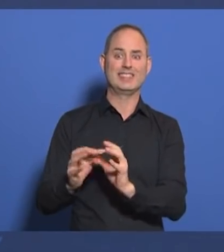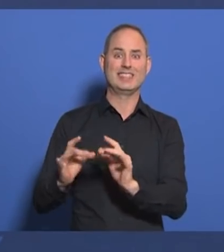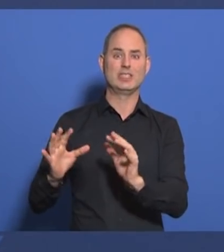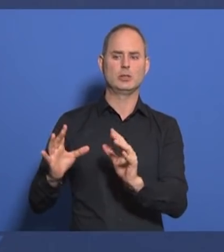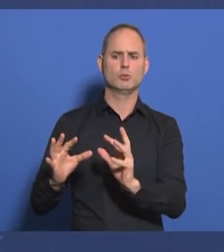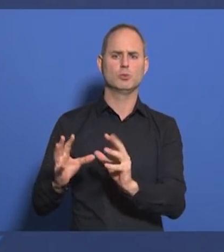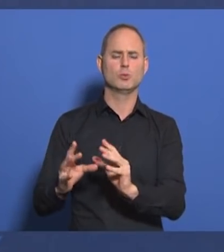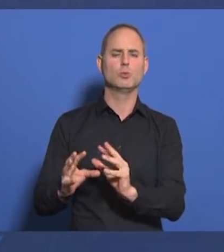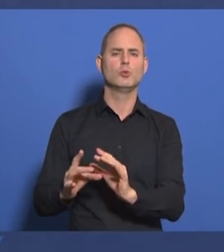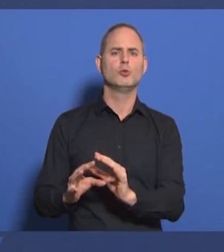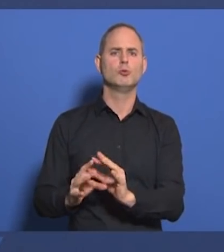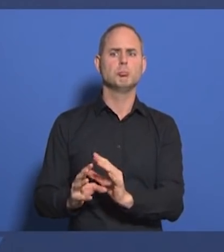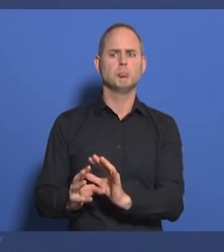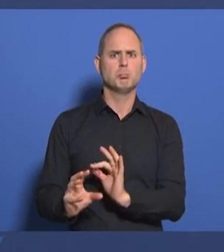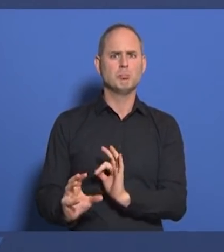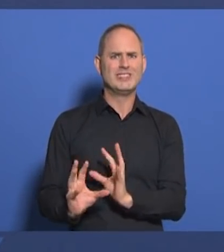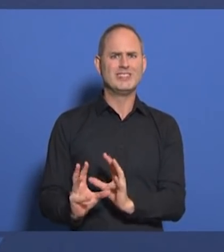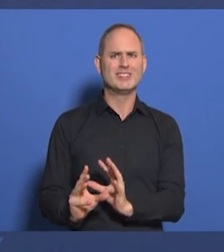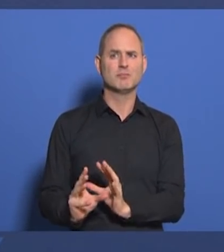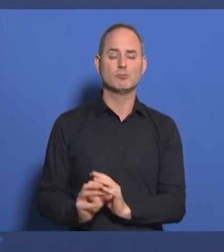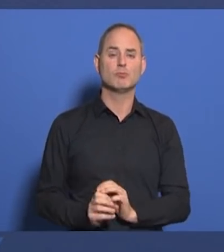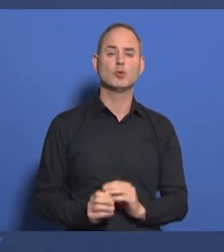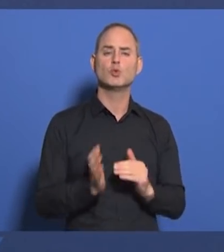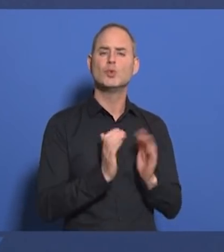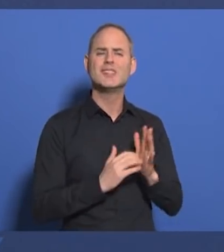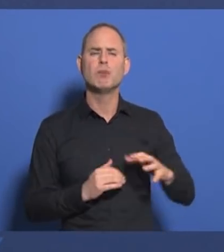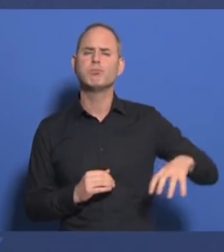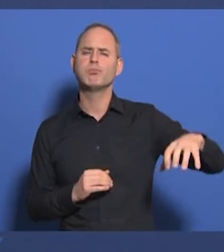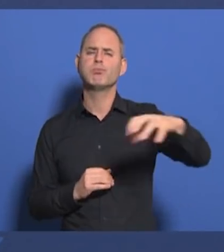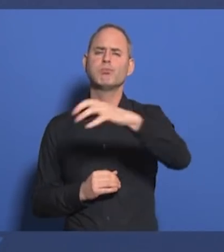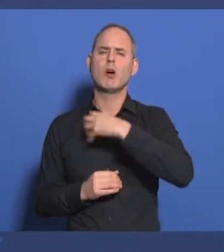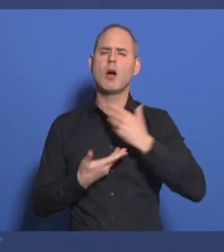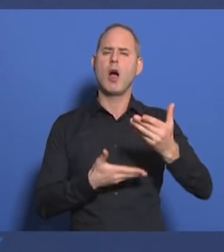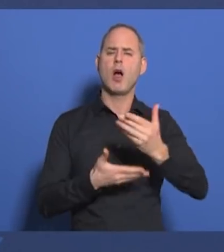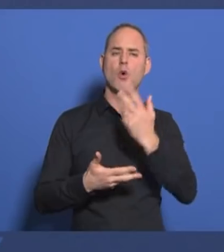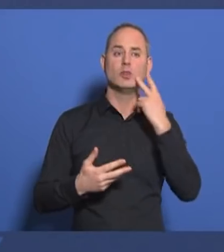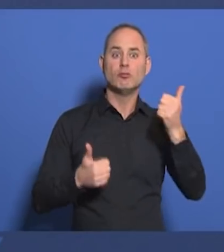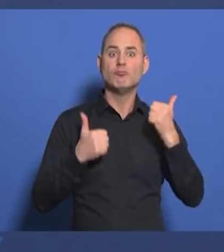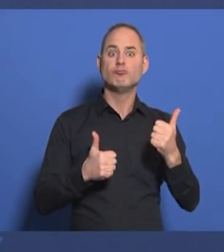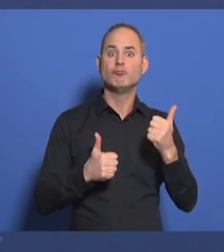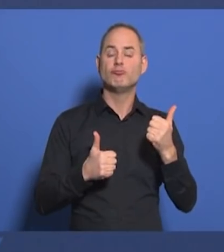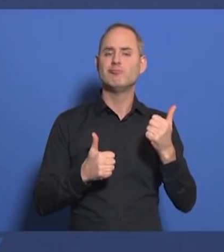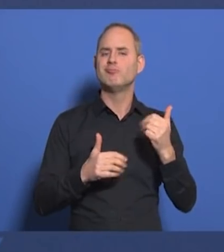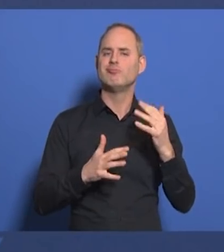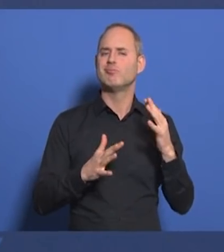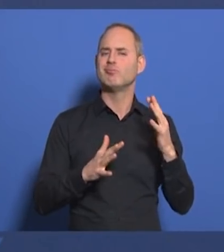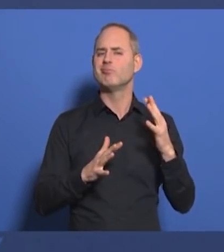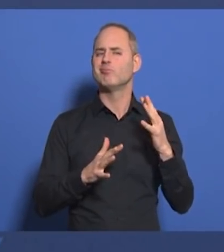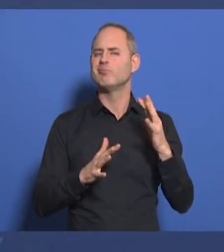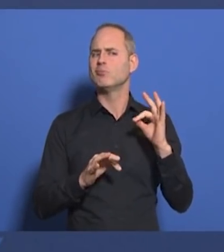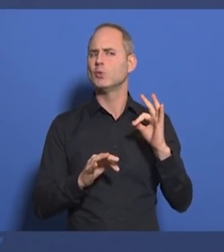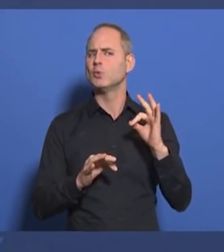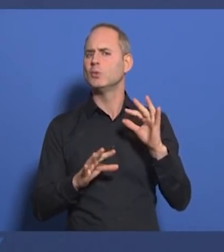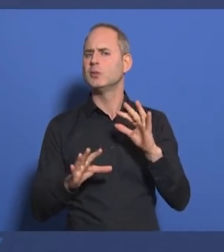des Gesundheitssystems ist aus Sicht der Experten derzeit nicht zu befürchten. Und deswegen befinden wir uns jetzt in einer neuen Phase der